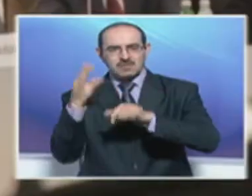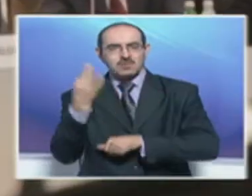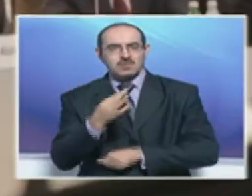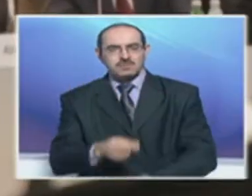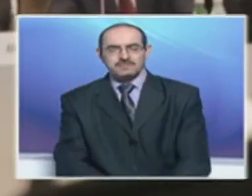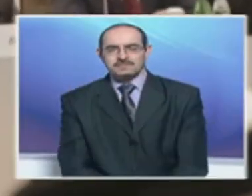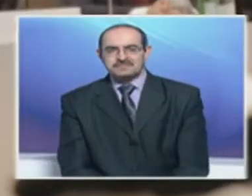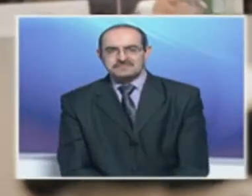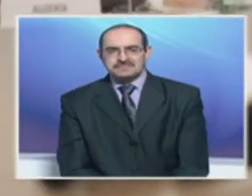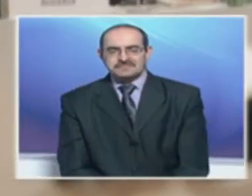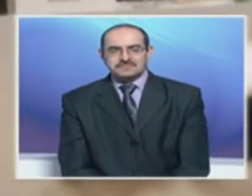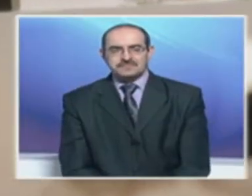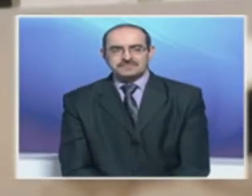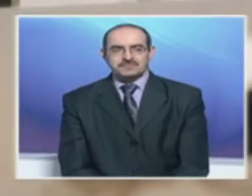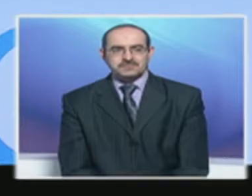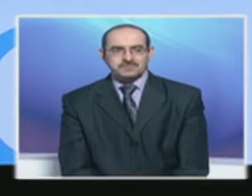87%.